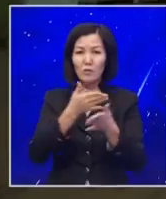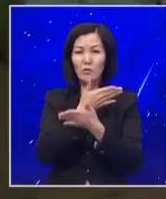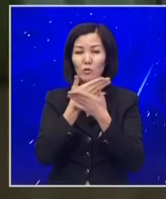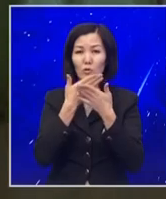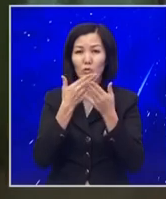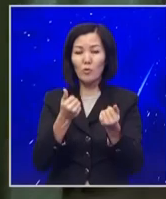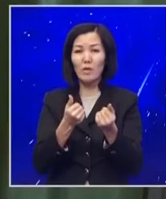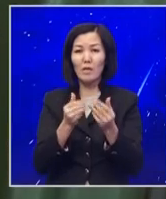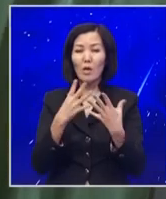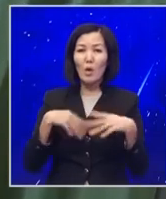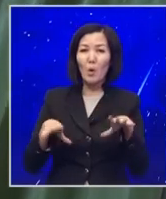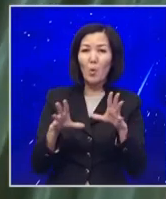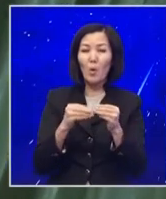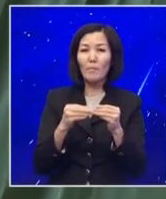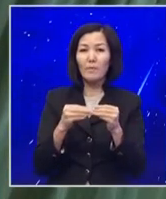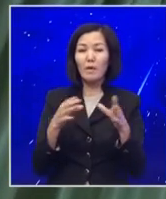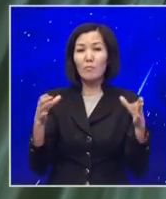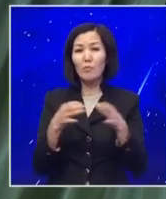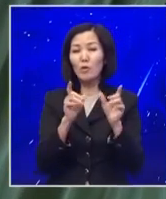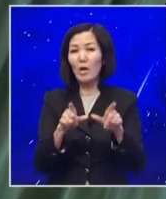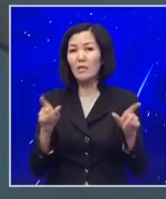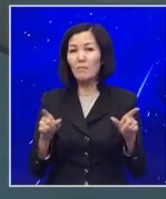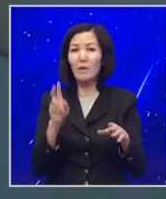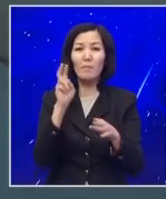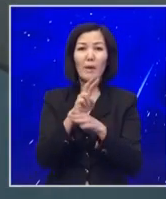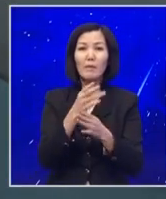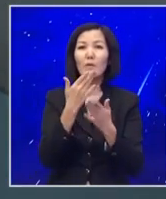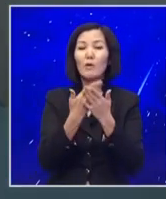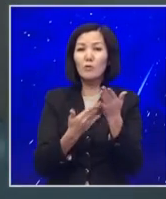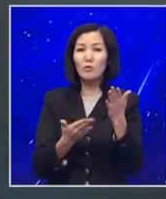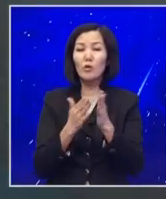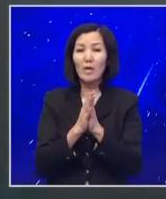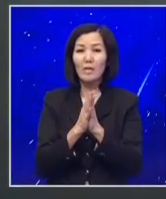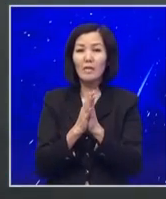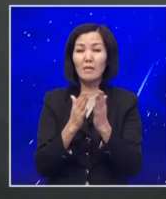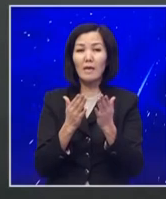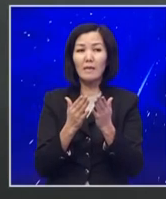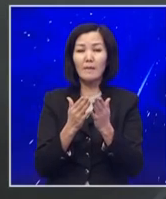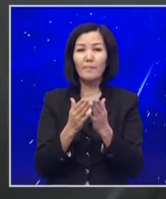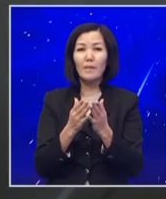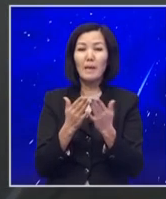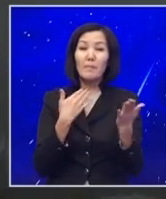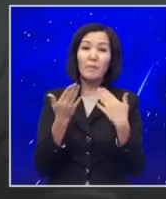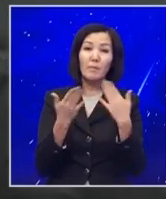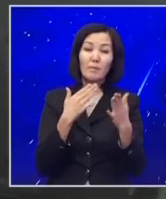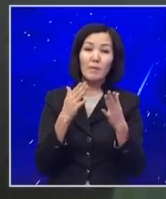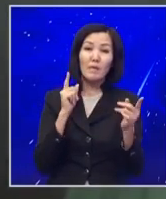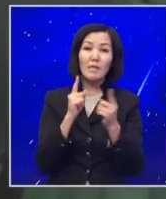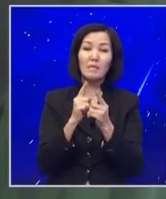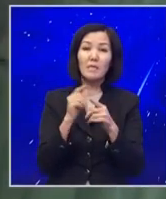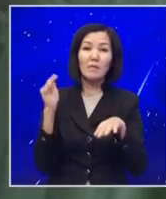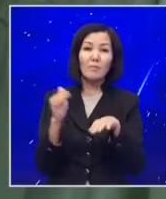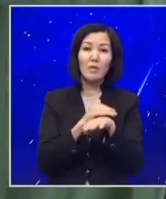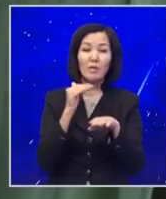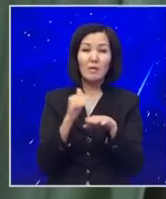бірлестік мүшелерінің басқа барар жері жоқ. Суықта болса, осы шаңырақта бас қосады. Өзара қауқылдасып, бір-біріне